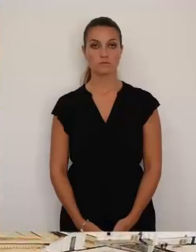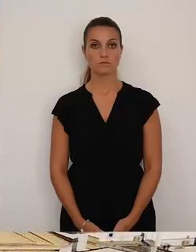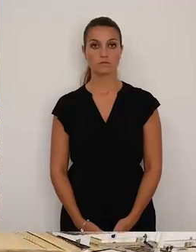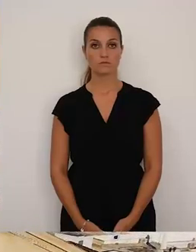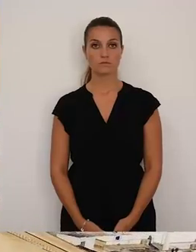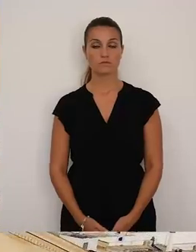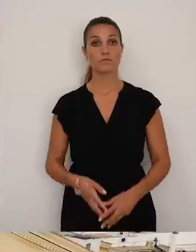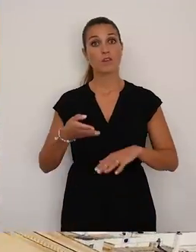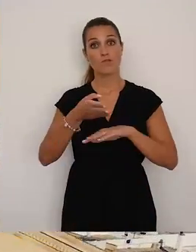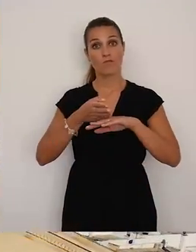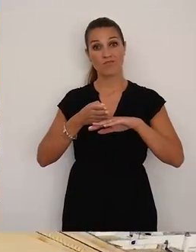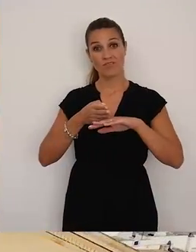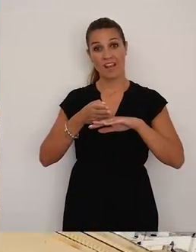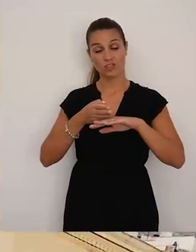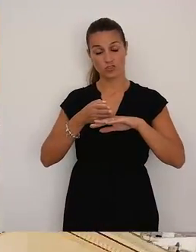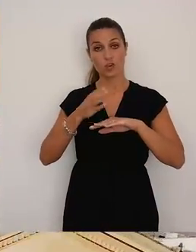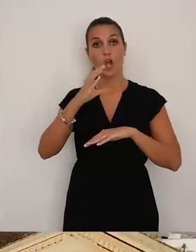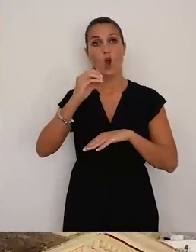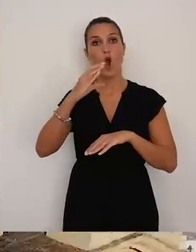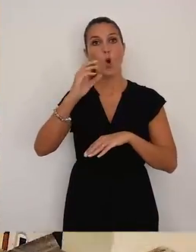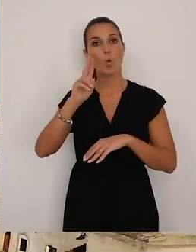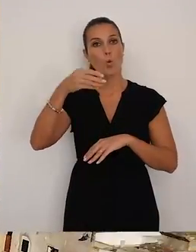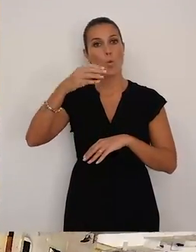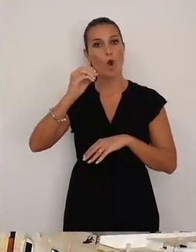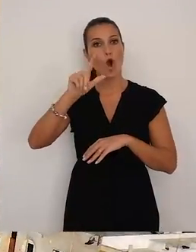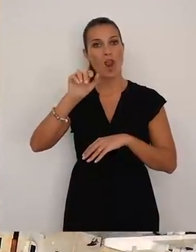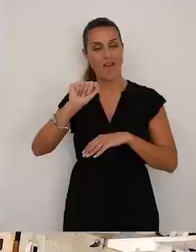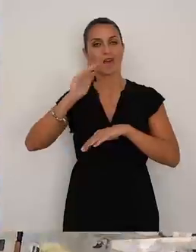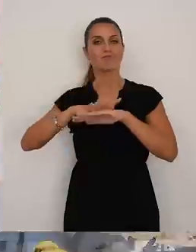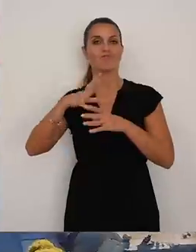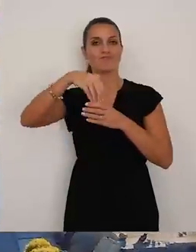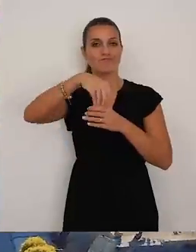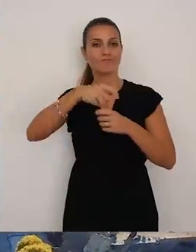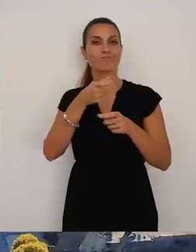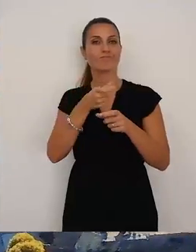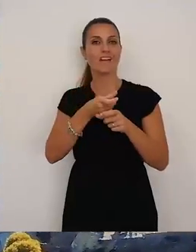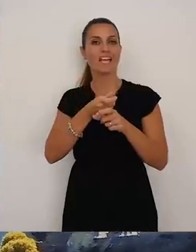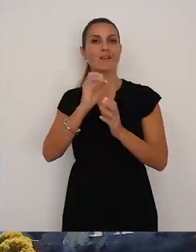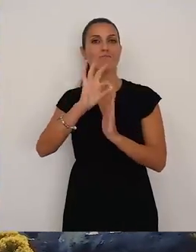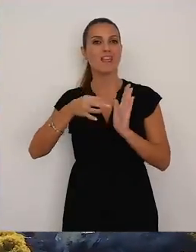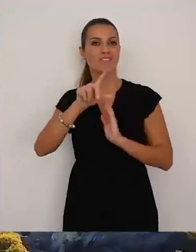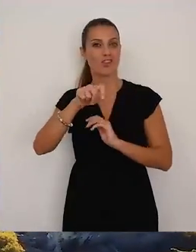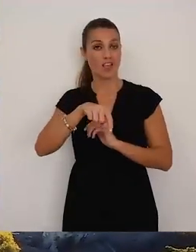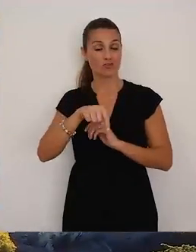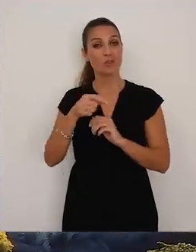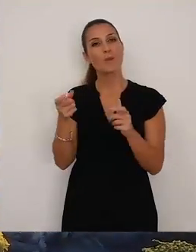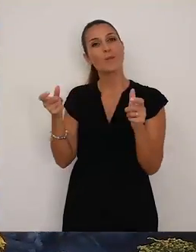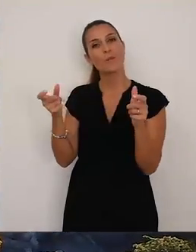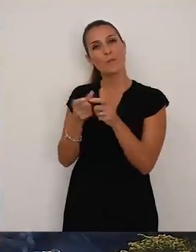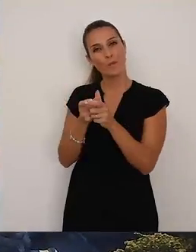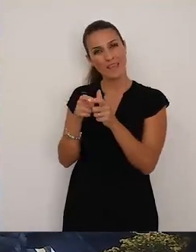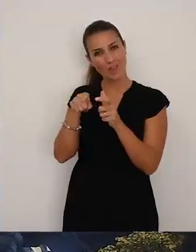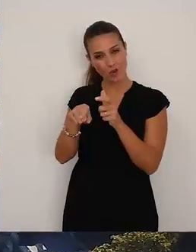La frazione di Cocumola rientra nel territorio comunale di Minervino di Lecce. Il piccolo centro abitato si dispone